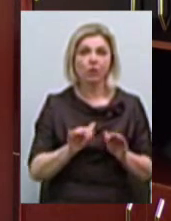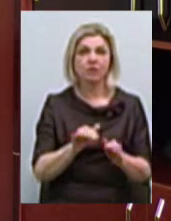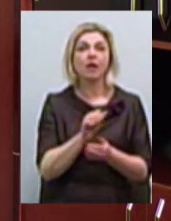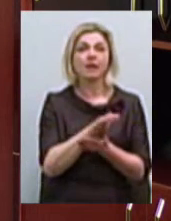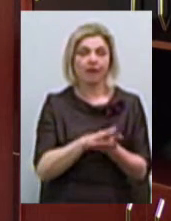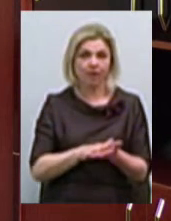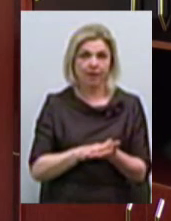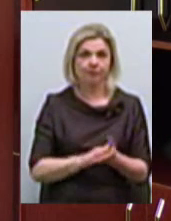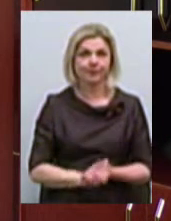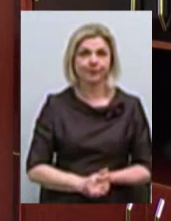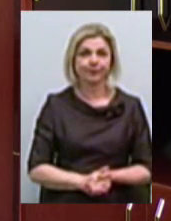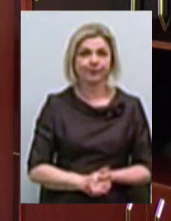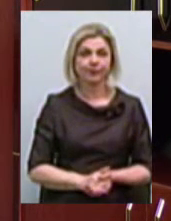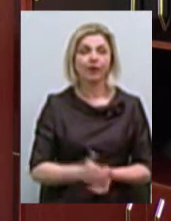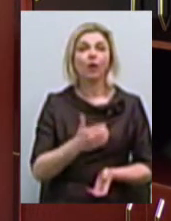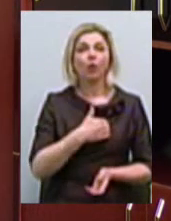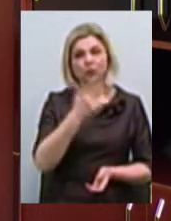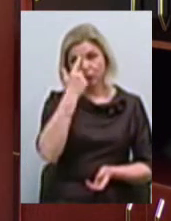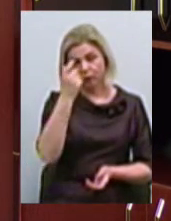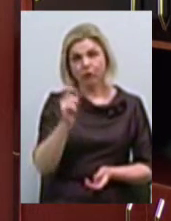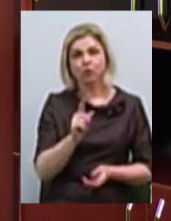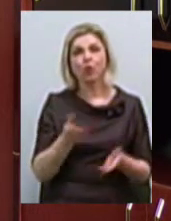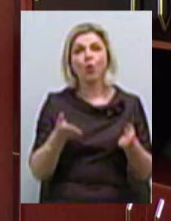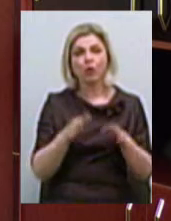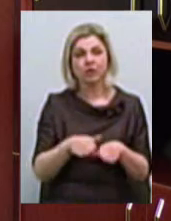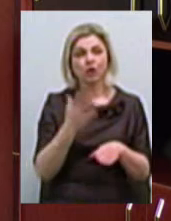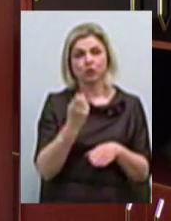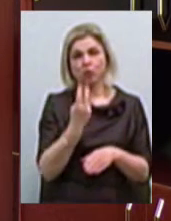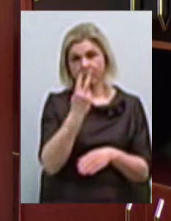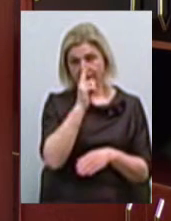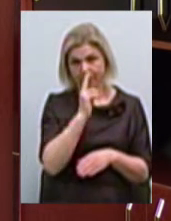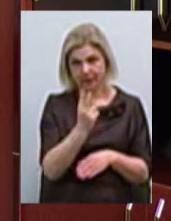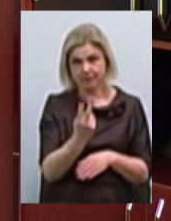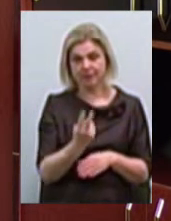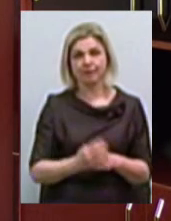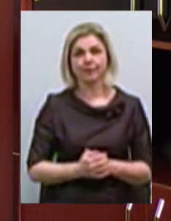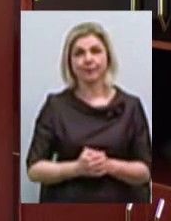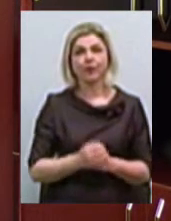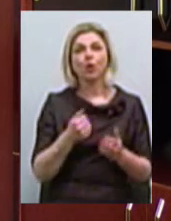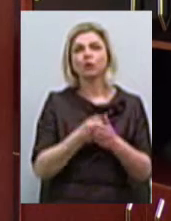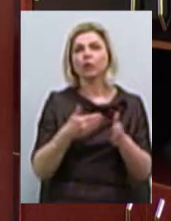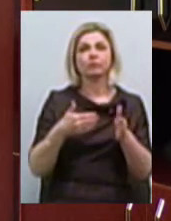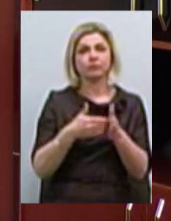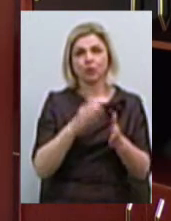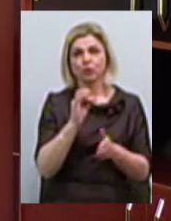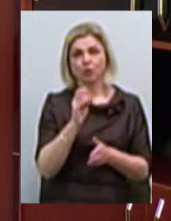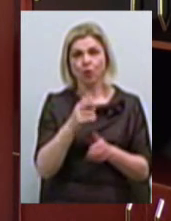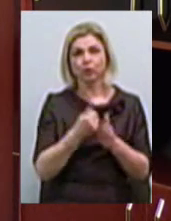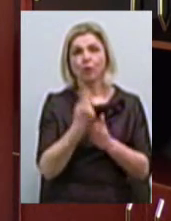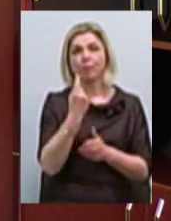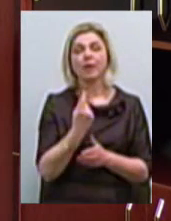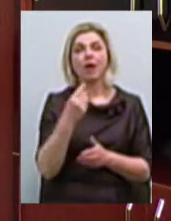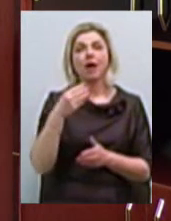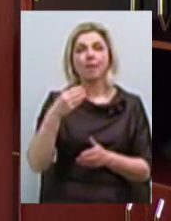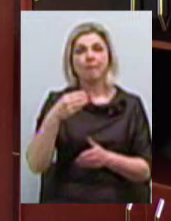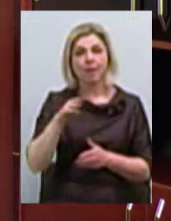триває. Хочу наголосити на те, що залишилось ще 2 місяці до граничного терміну, це 1 травня